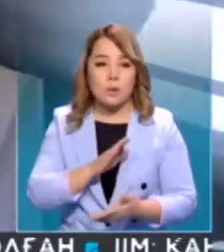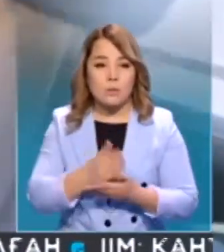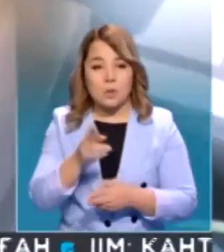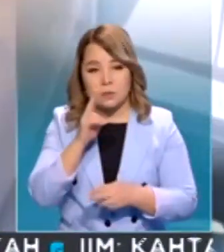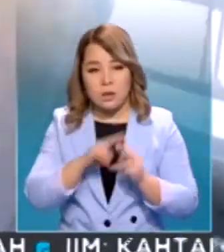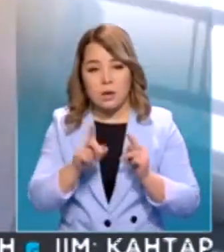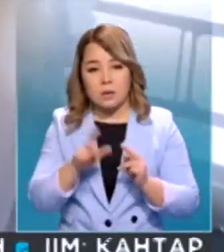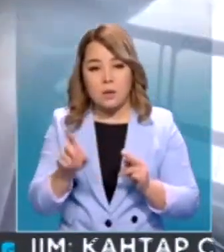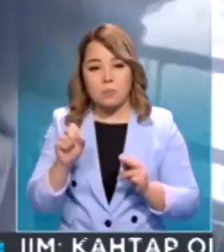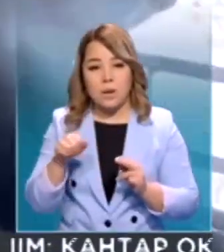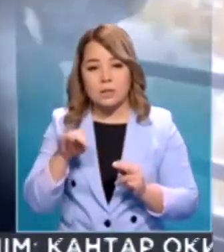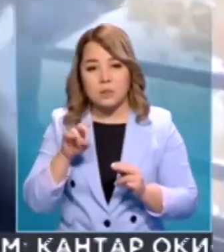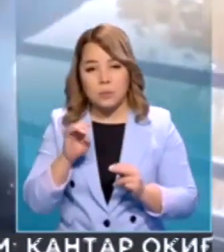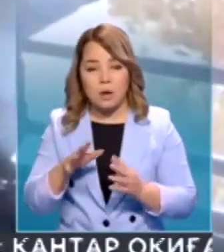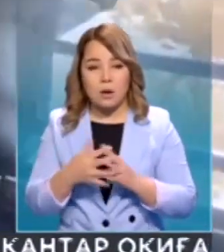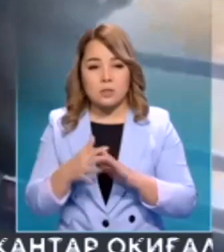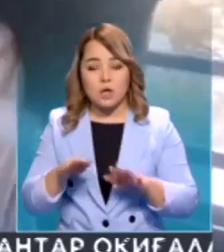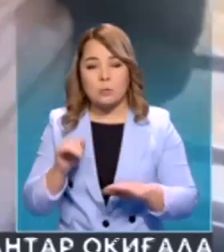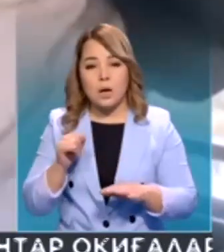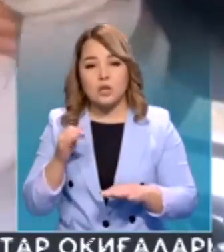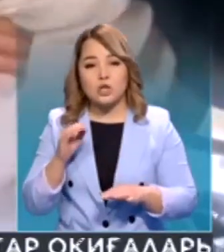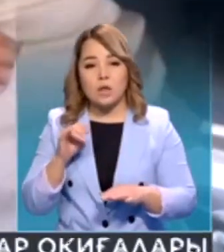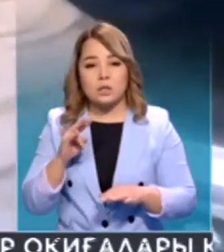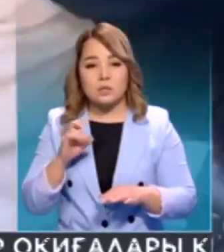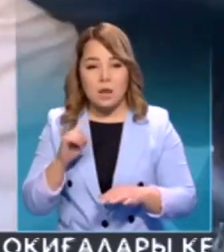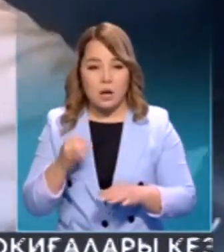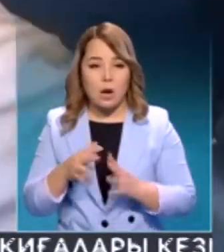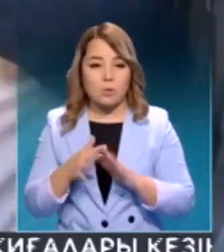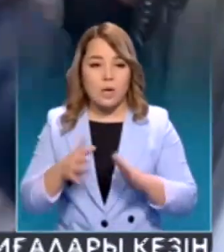Жоғалған адамдар Бәйдібек ауданының Байжансай ауылынан табылды.